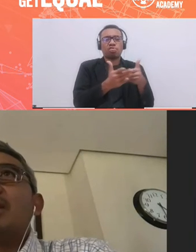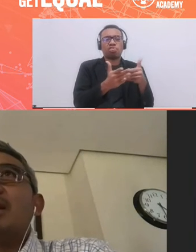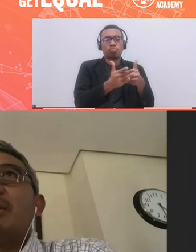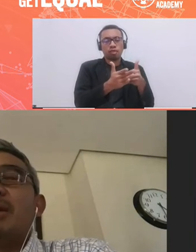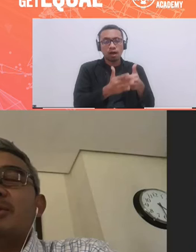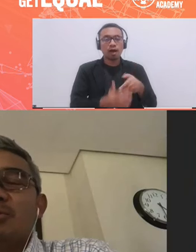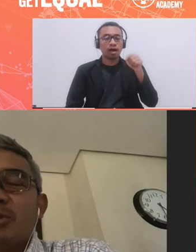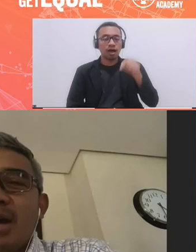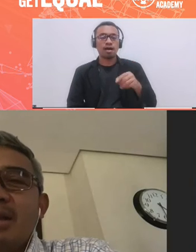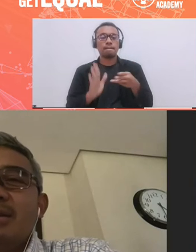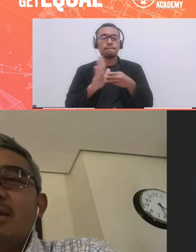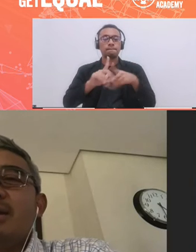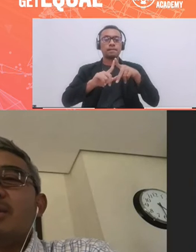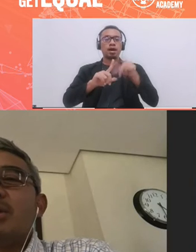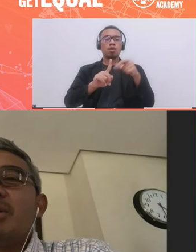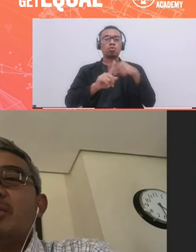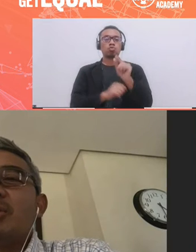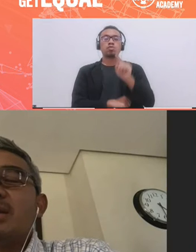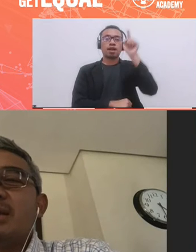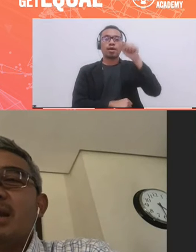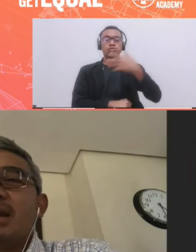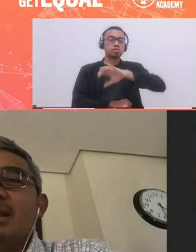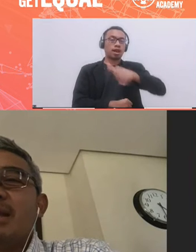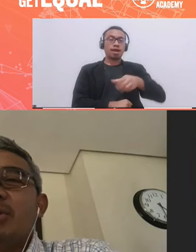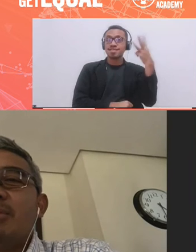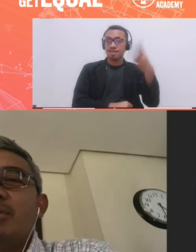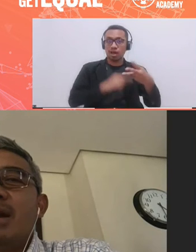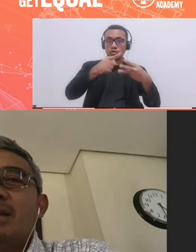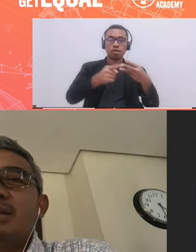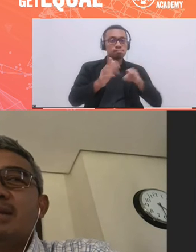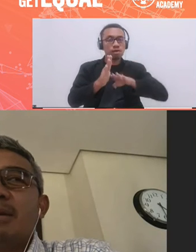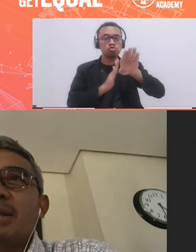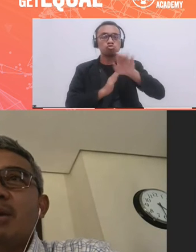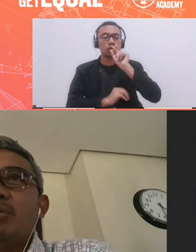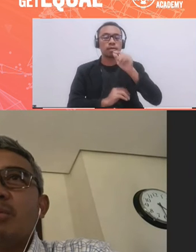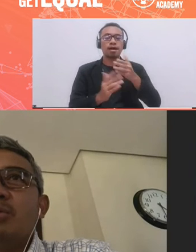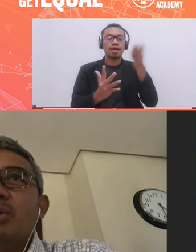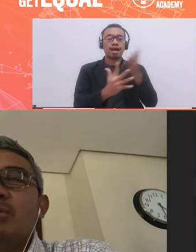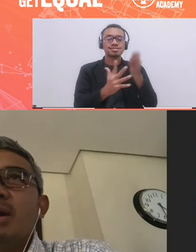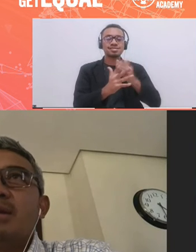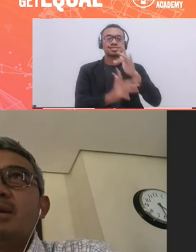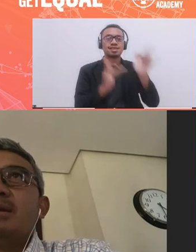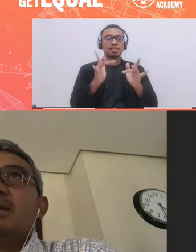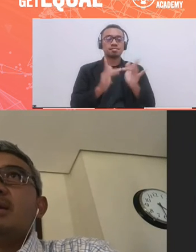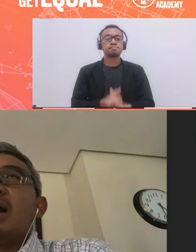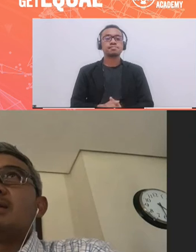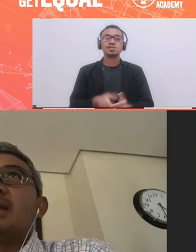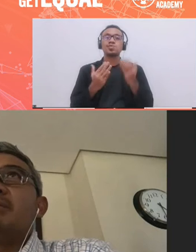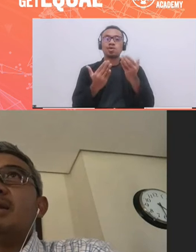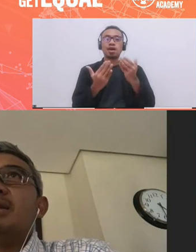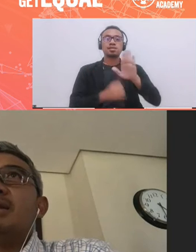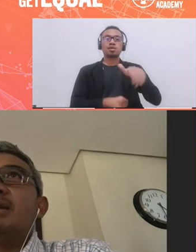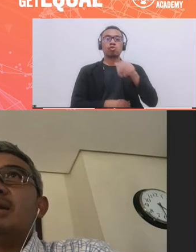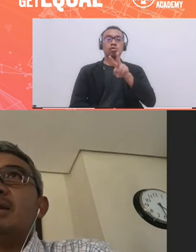daerah T3 yang memang harus kita majukan, terutama untuk akses internetnya. Mudah-mudahan sih sampai tahun 2022 nih, akses internet